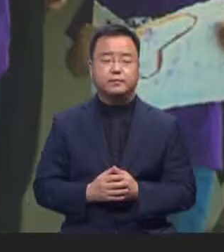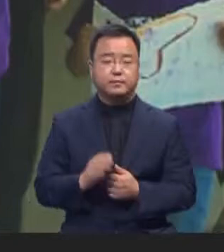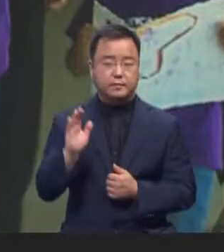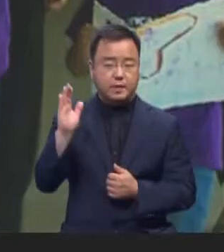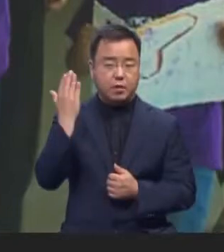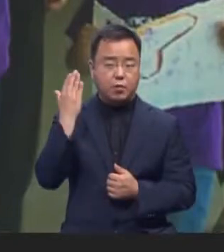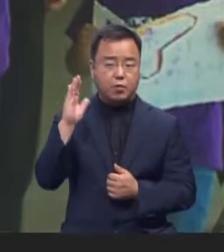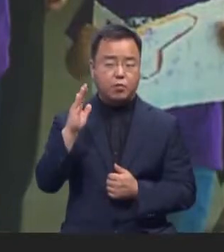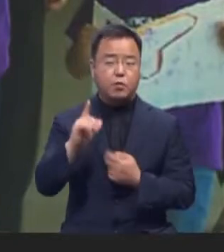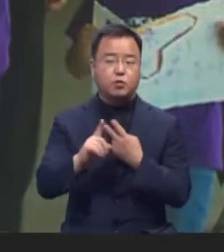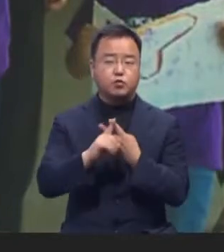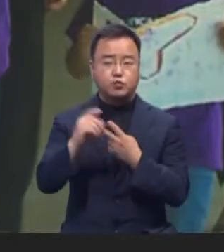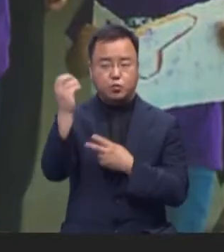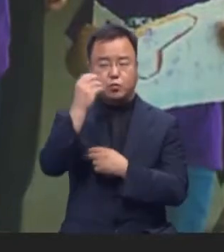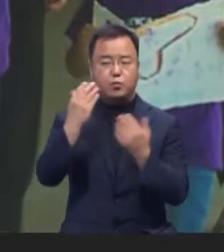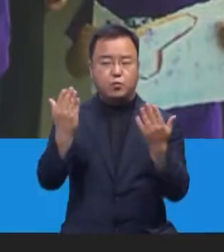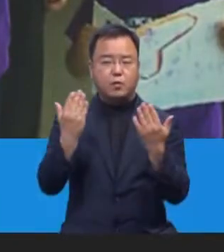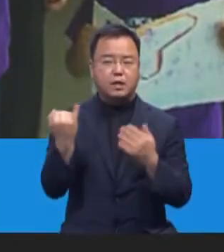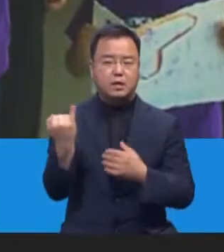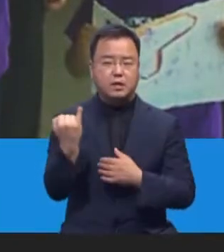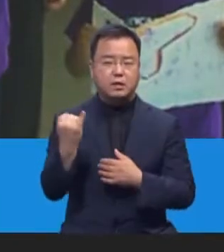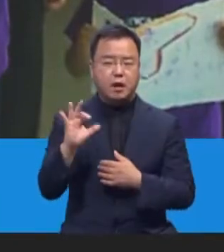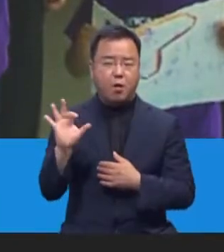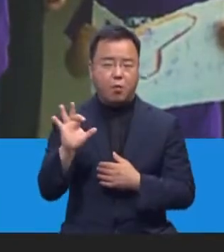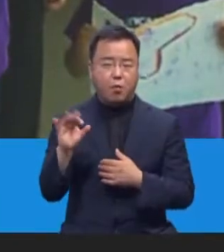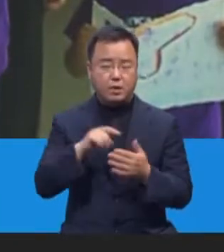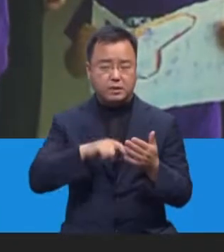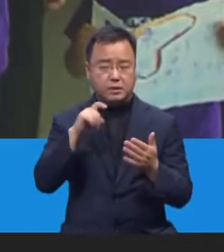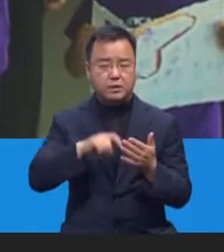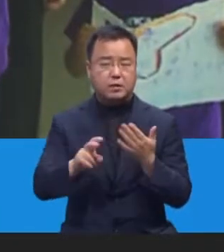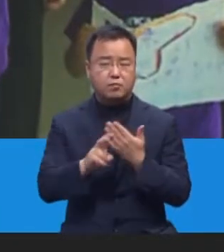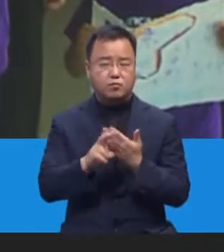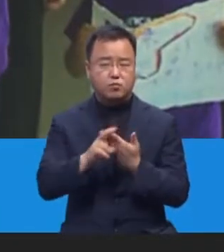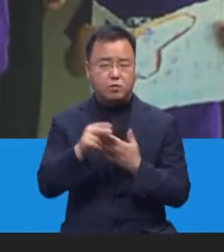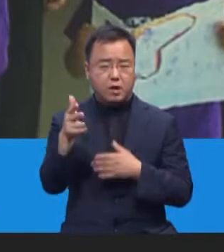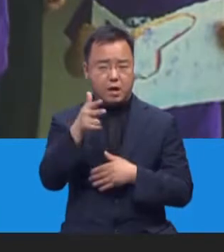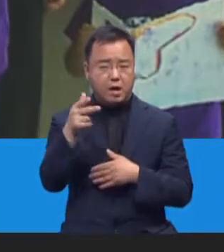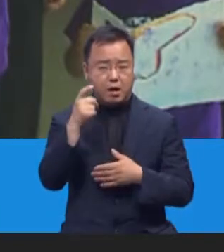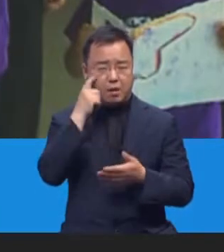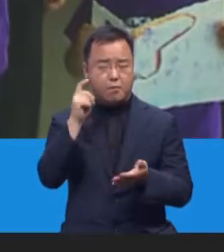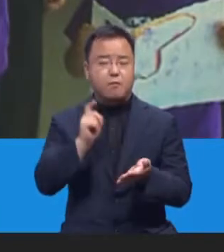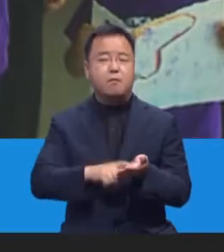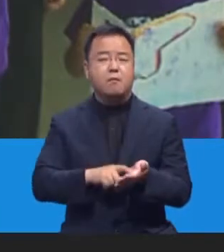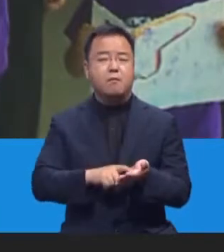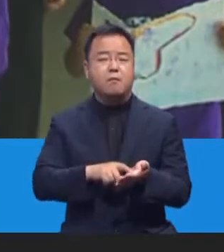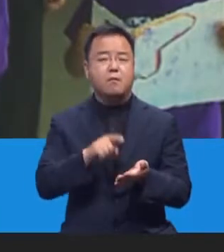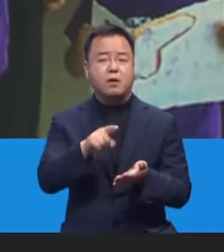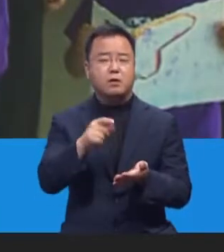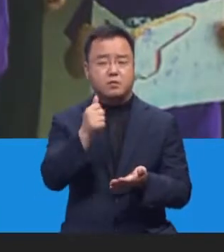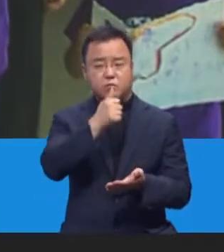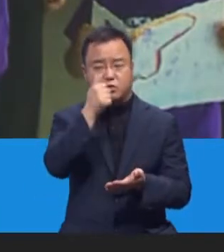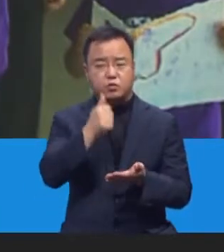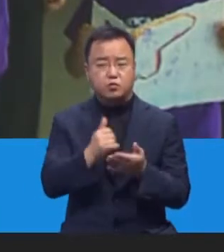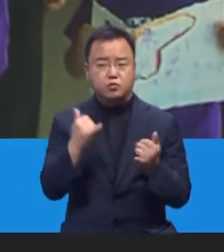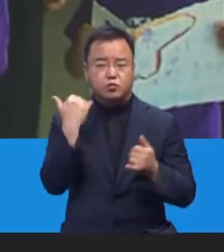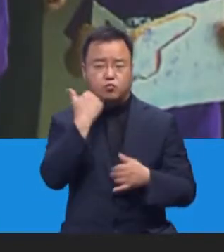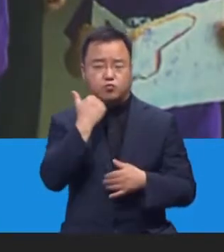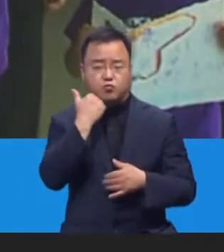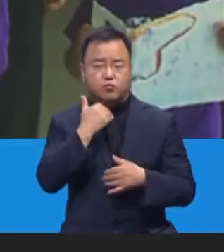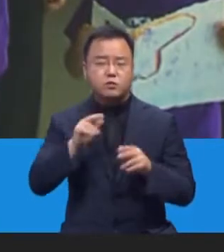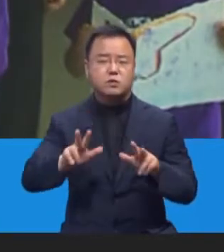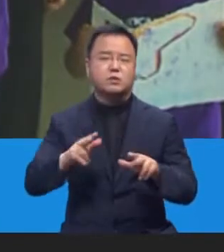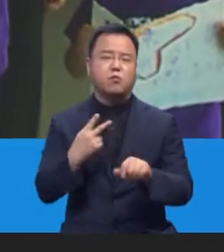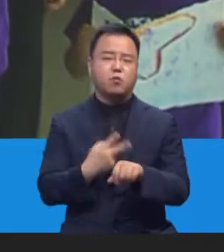네, 최근에 중고등학교 여자 화장실에서 잇따라 불법 카메라가 발견됐습니다. 그런데 범인이 모두 현직 교사인